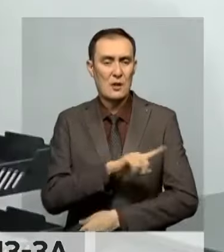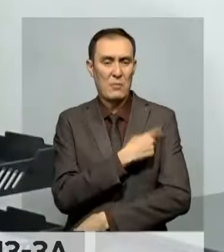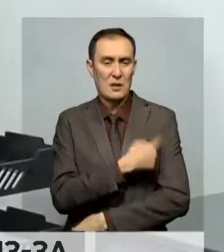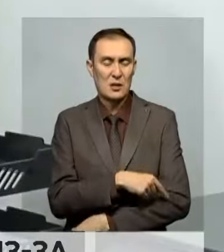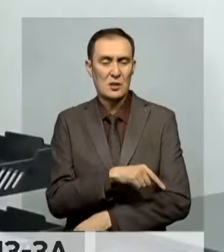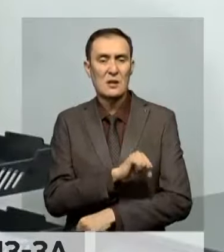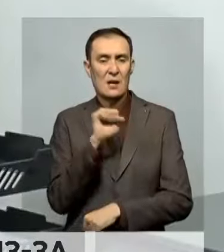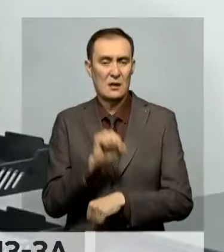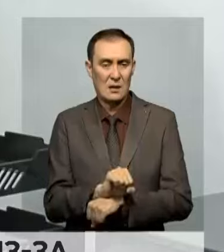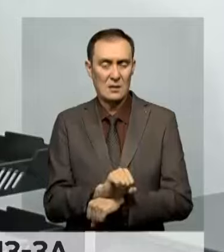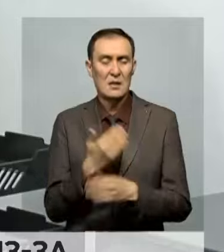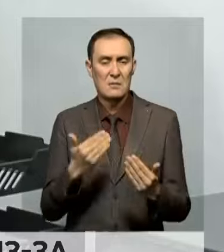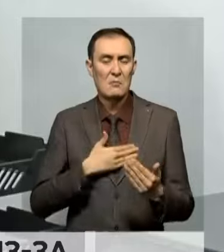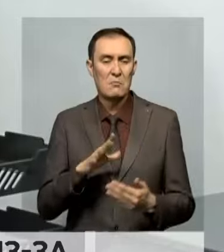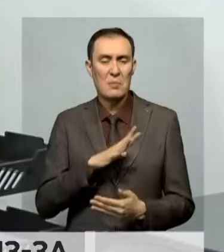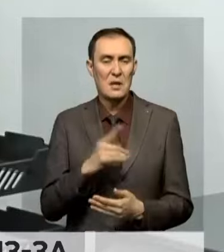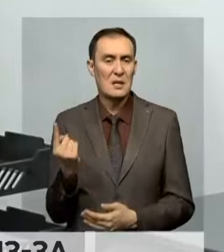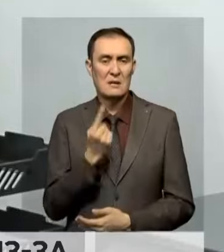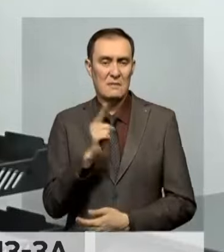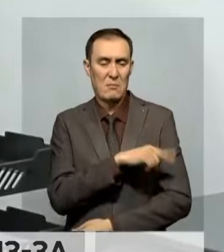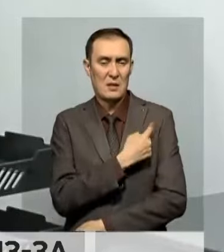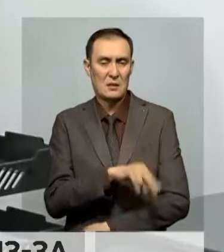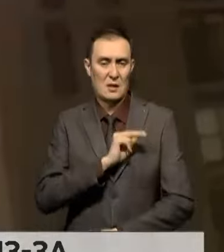уже закрылись. Теперь мы стали передовой.